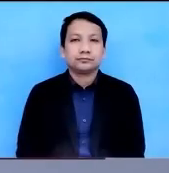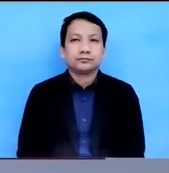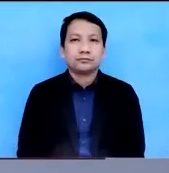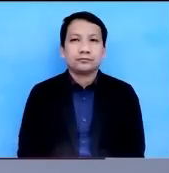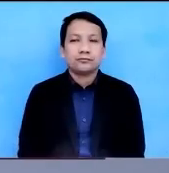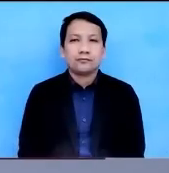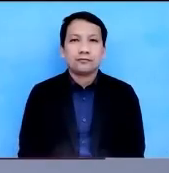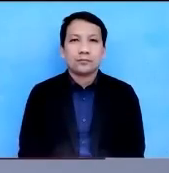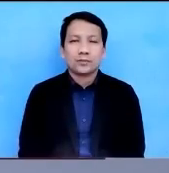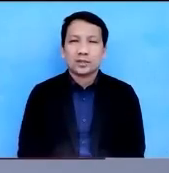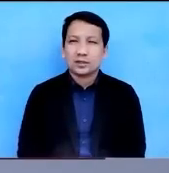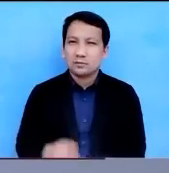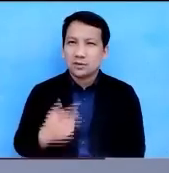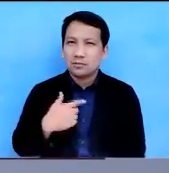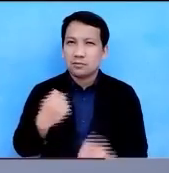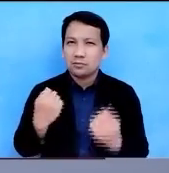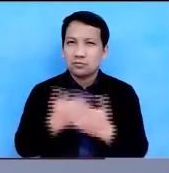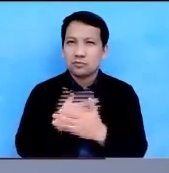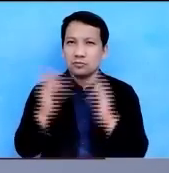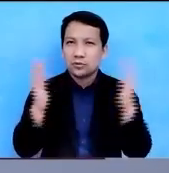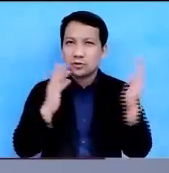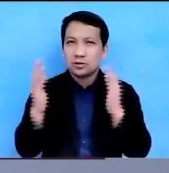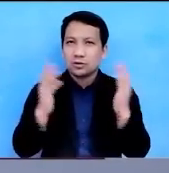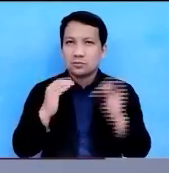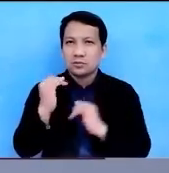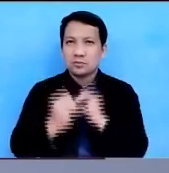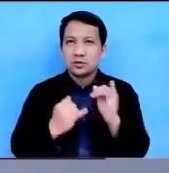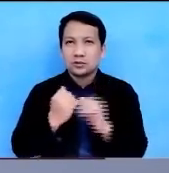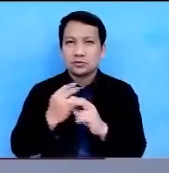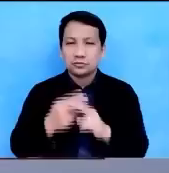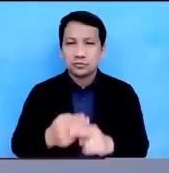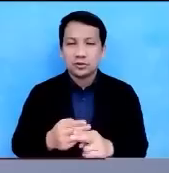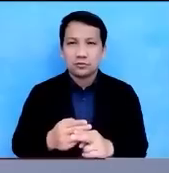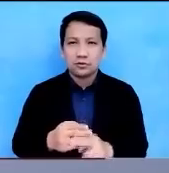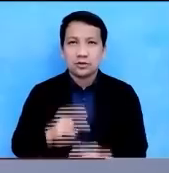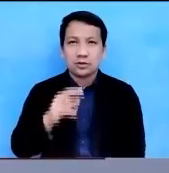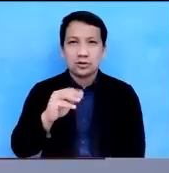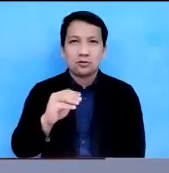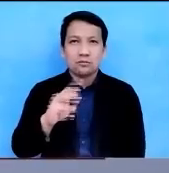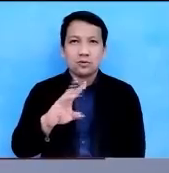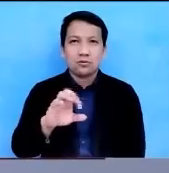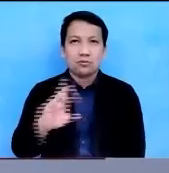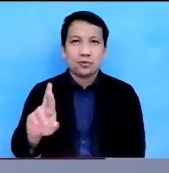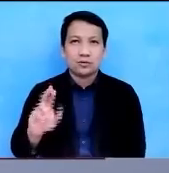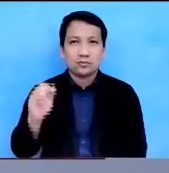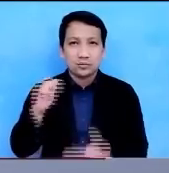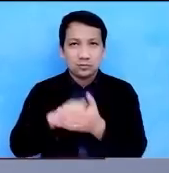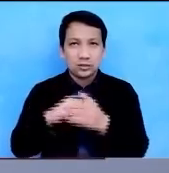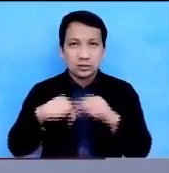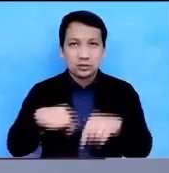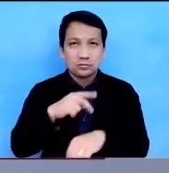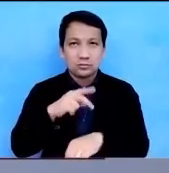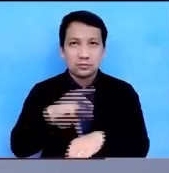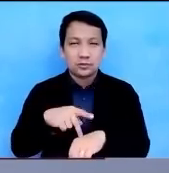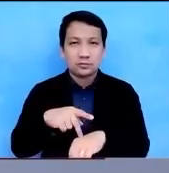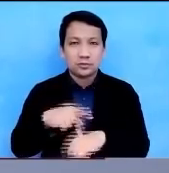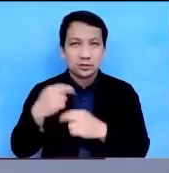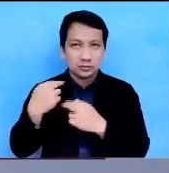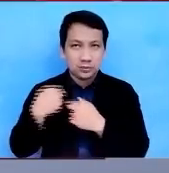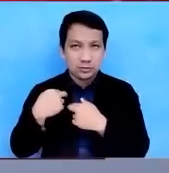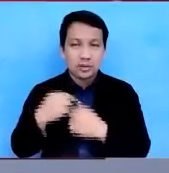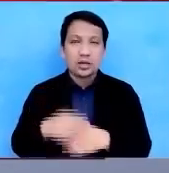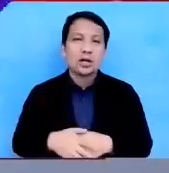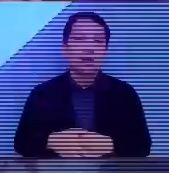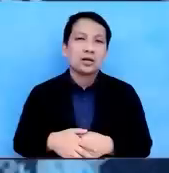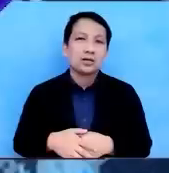Kinatatakutan na maging super typhoon ang bagyo na may international name na Mawar. Oras na pumasok ito sa Philippine Area of Responsibility.